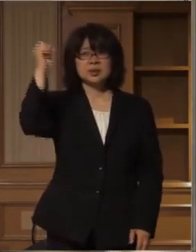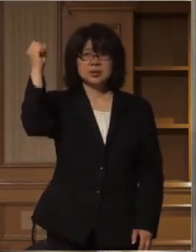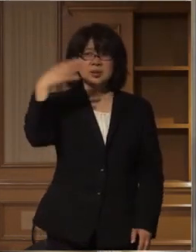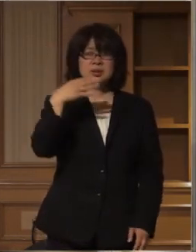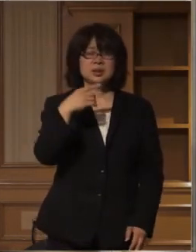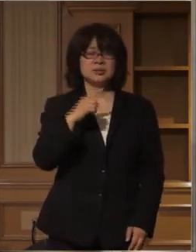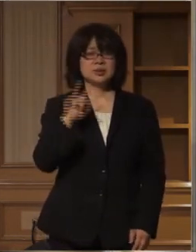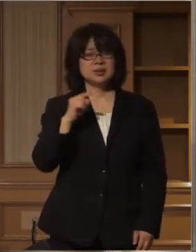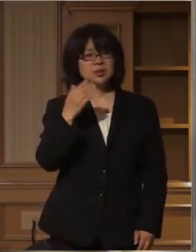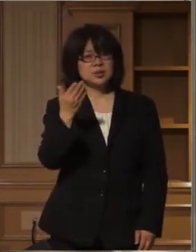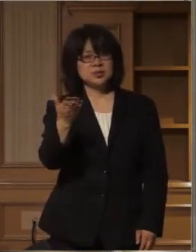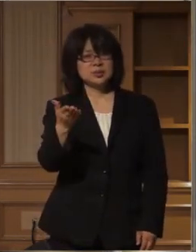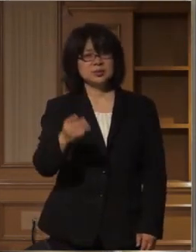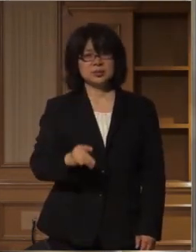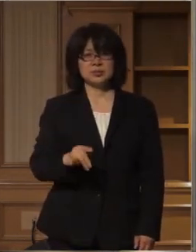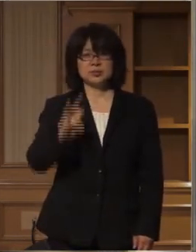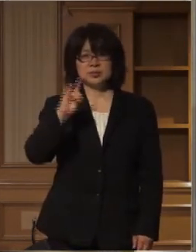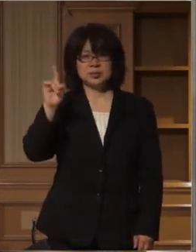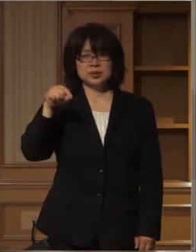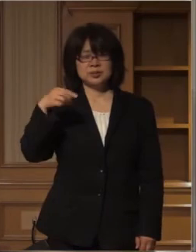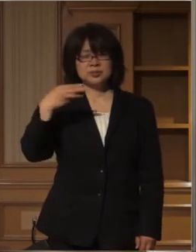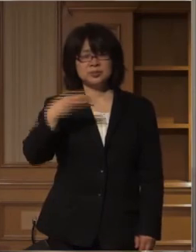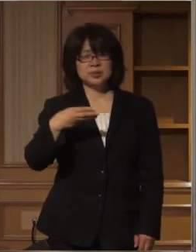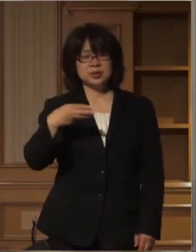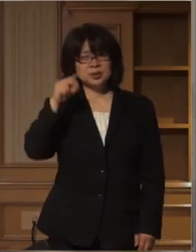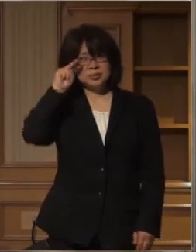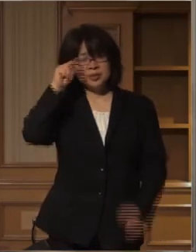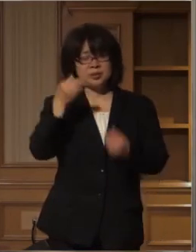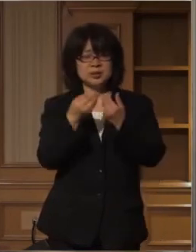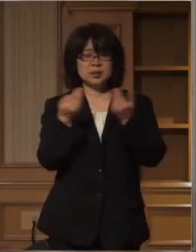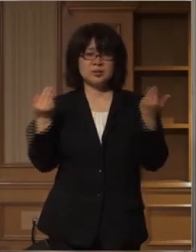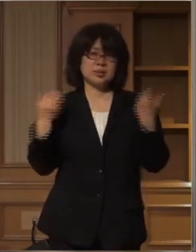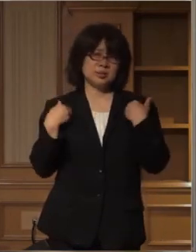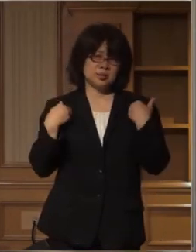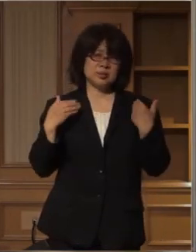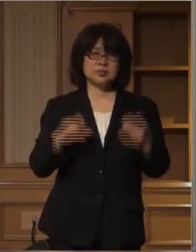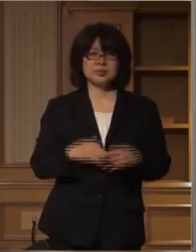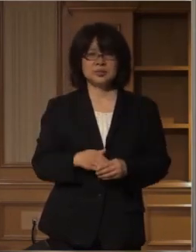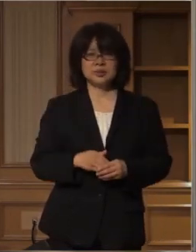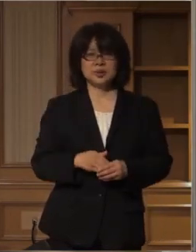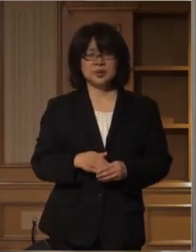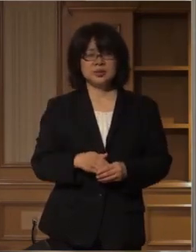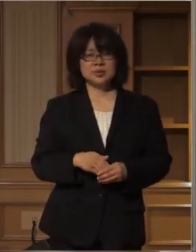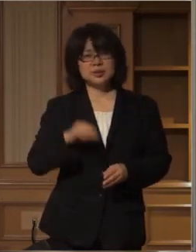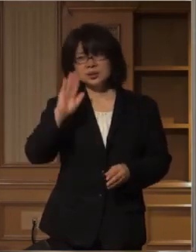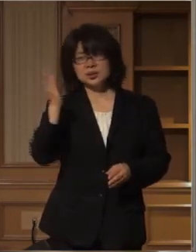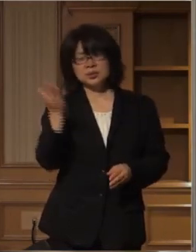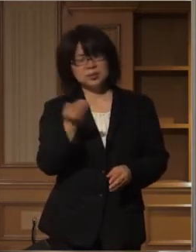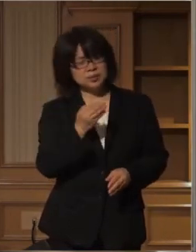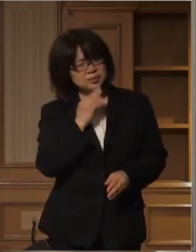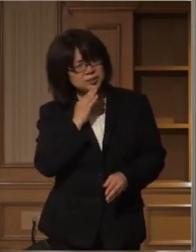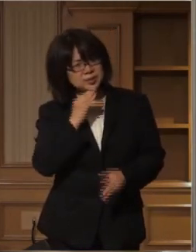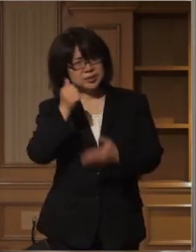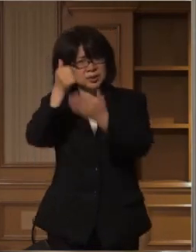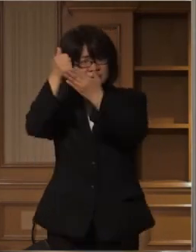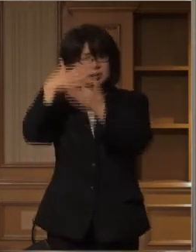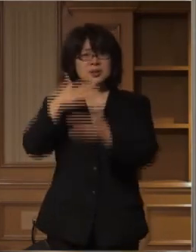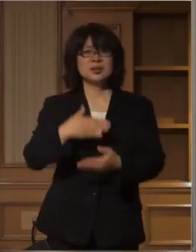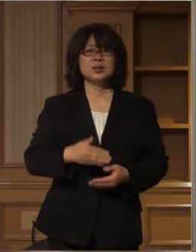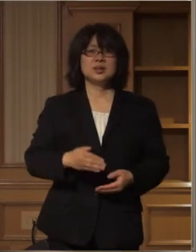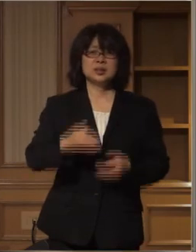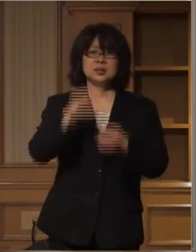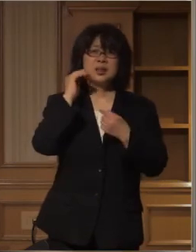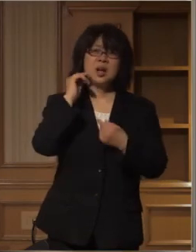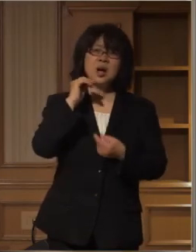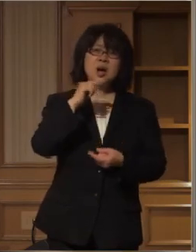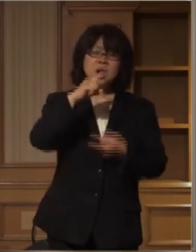語られていながらも、また神様に聞き従っていながらもなかなか動かなかったりとかですね、あのそういうことがもう実際あるん